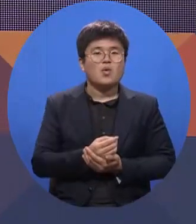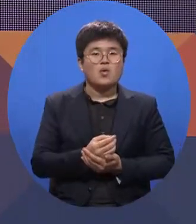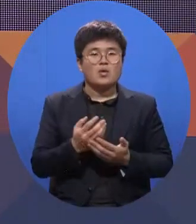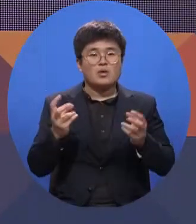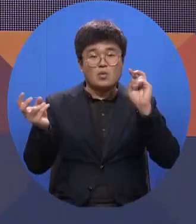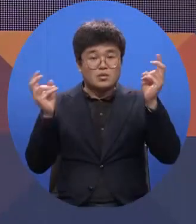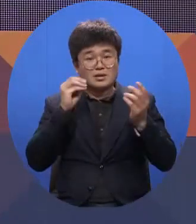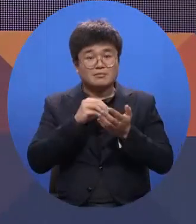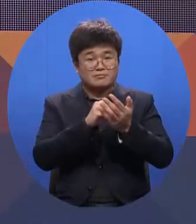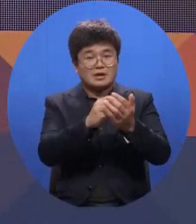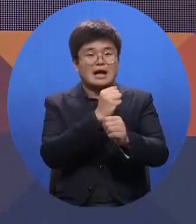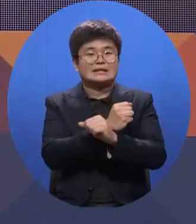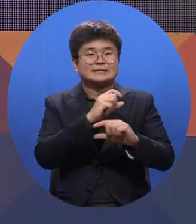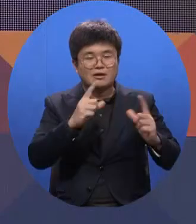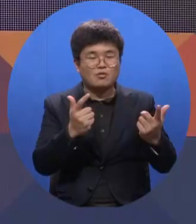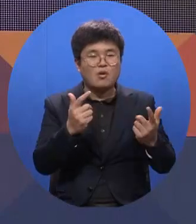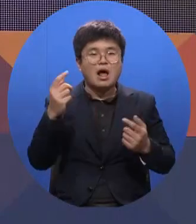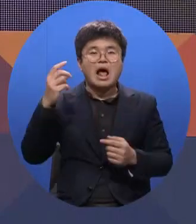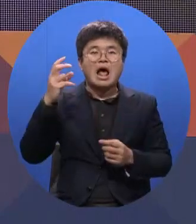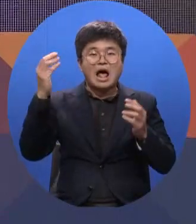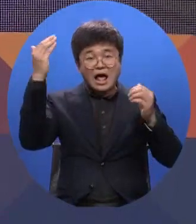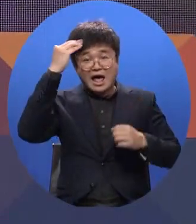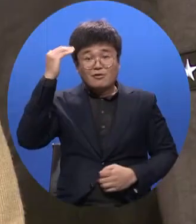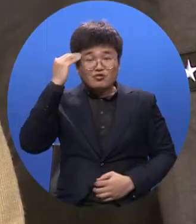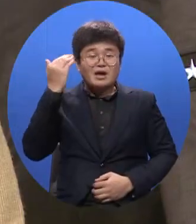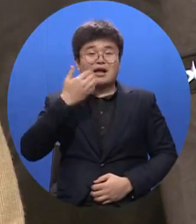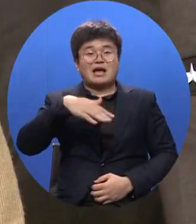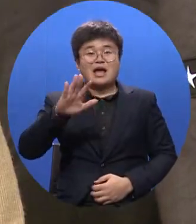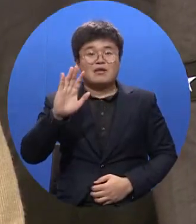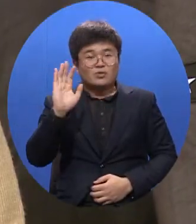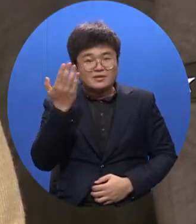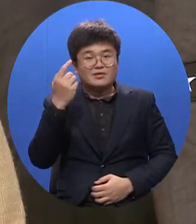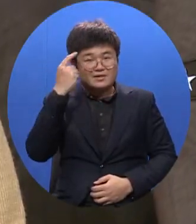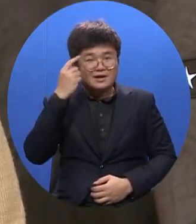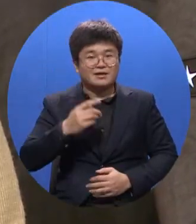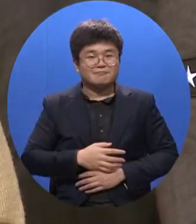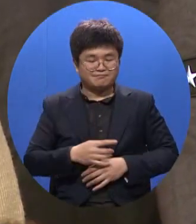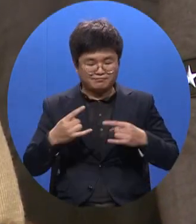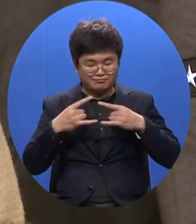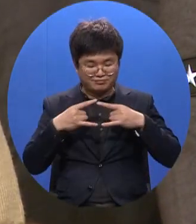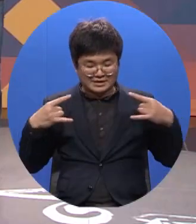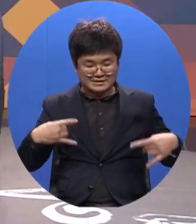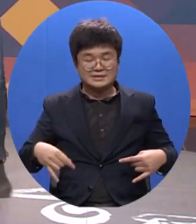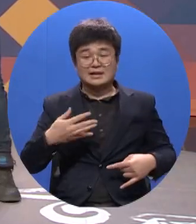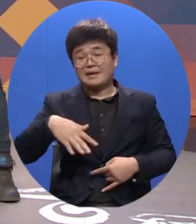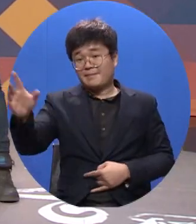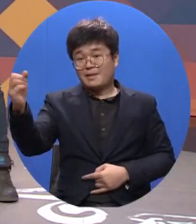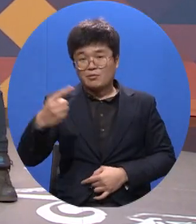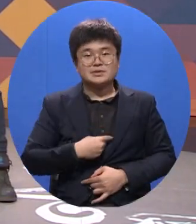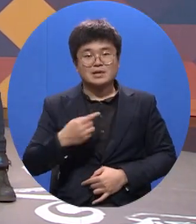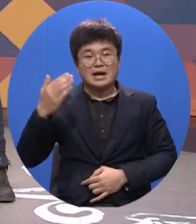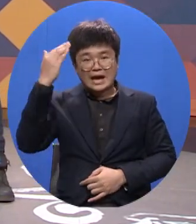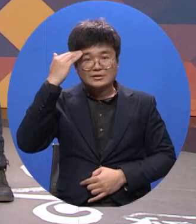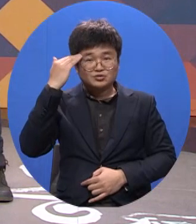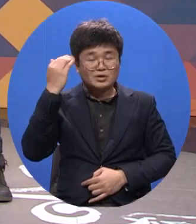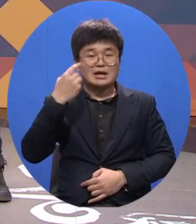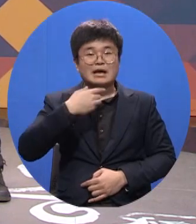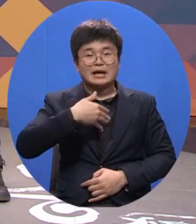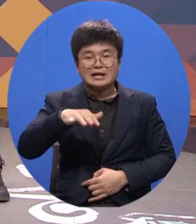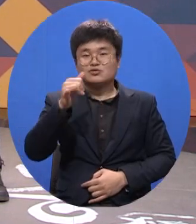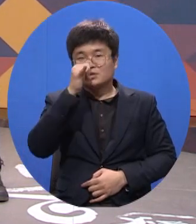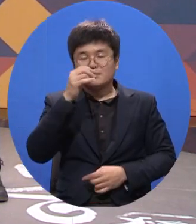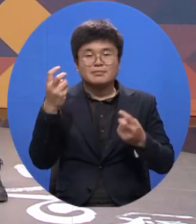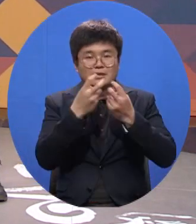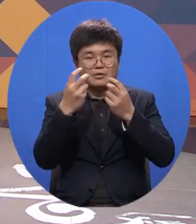그냥 뭐 한국의 잘되게 따라 고생한 거에요 파란색 갔다 와서 빨리 집에 카고 한국에서 할 수 있는 방법